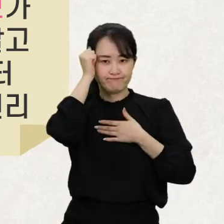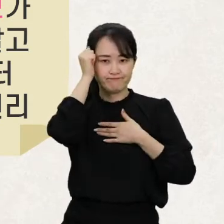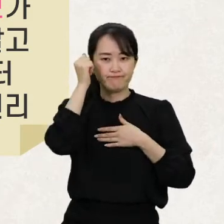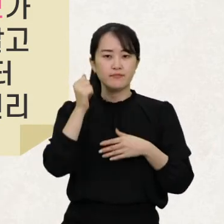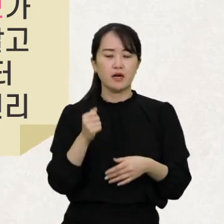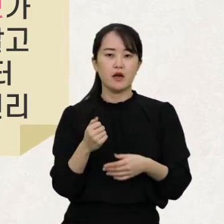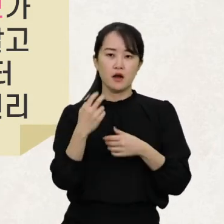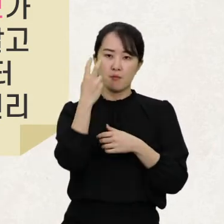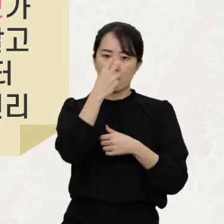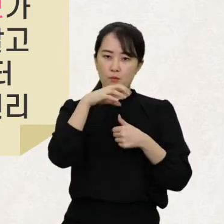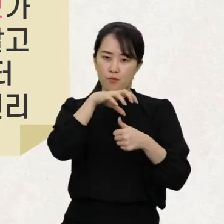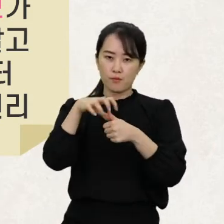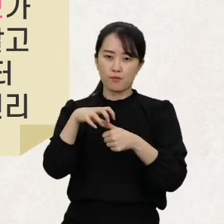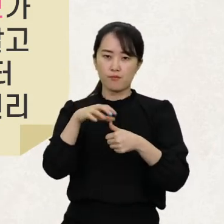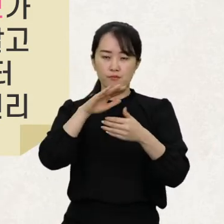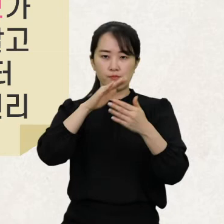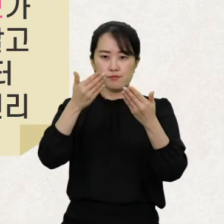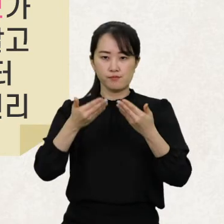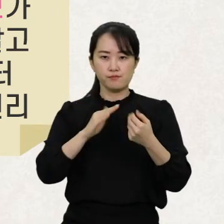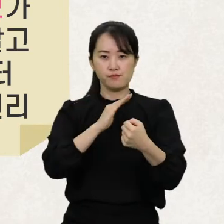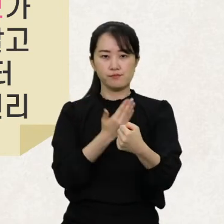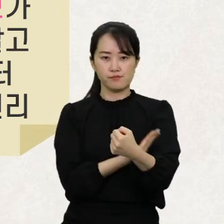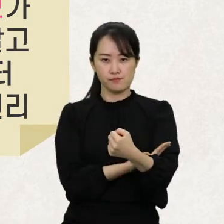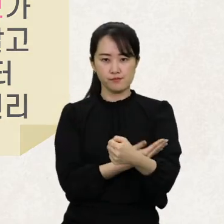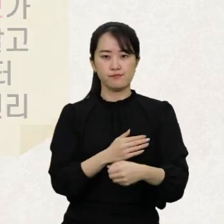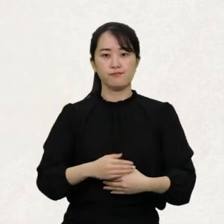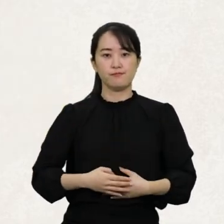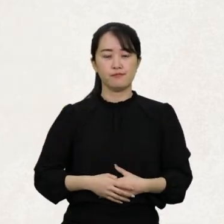그들로부터 보호받을 권리를 가진다고 말하고 있어요.